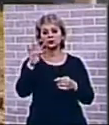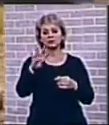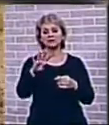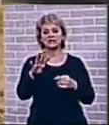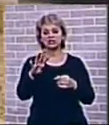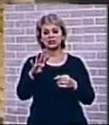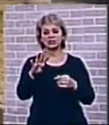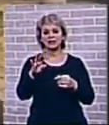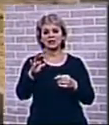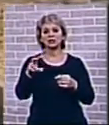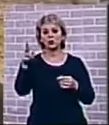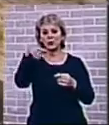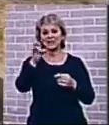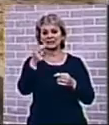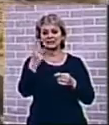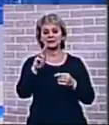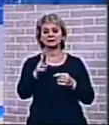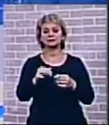Масленников, Дон-24, Донецк.